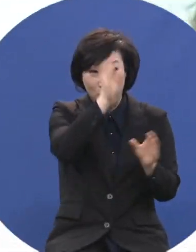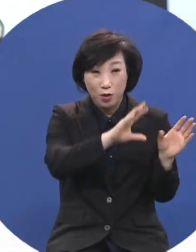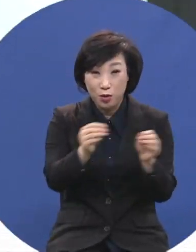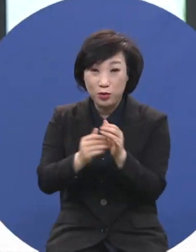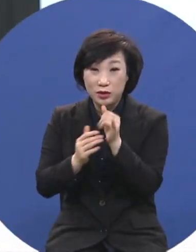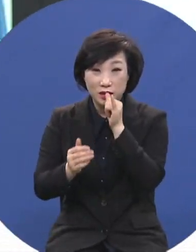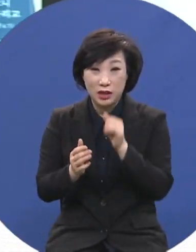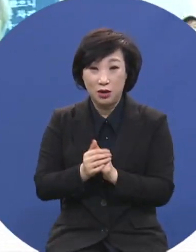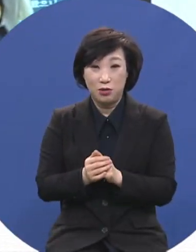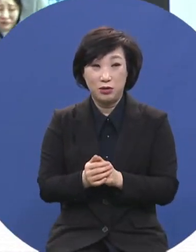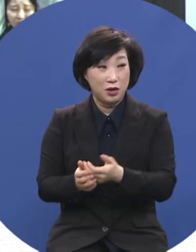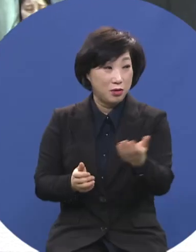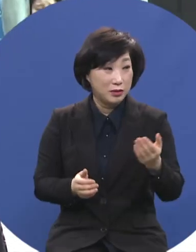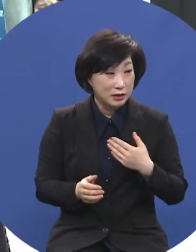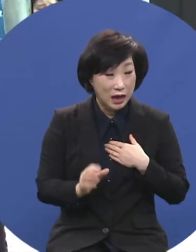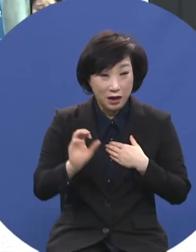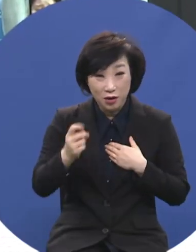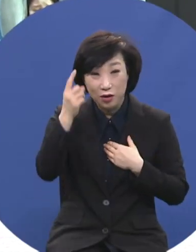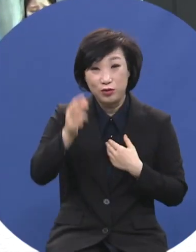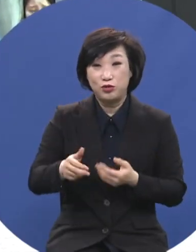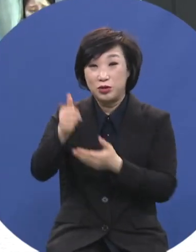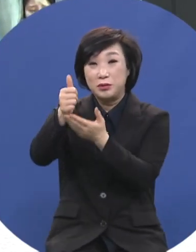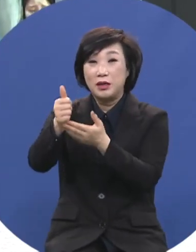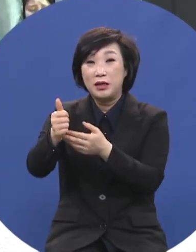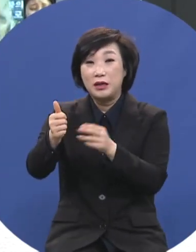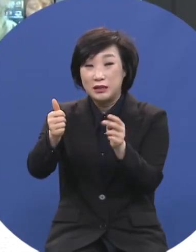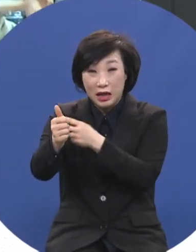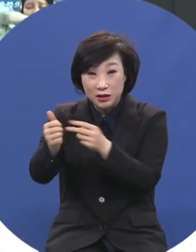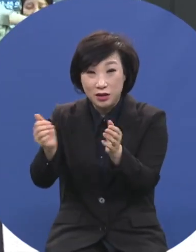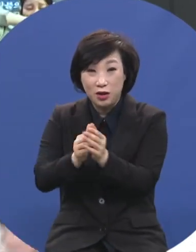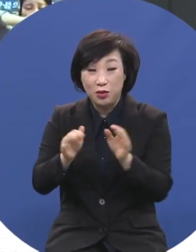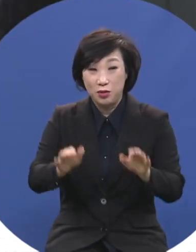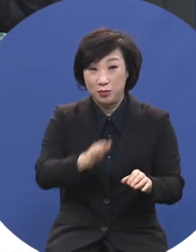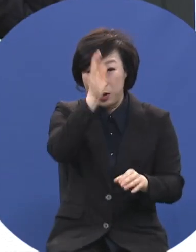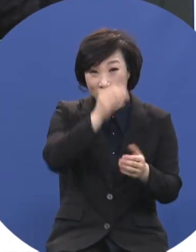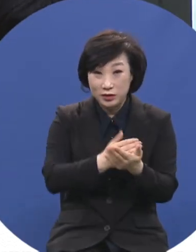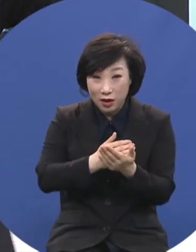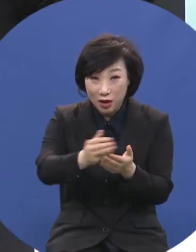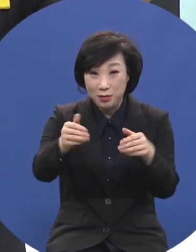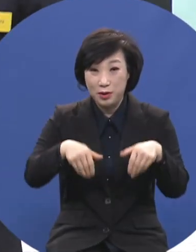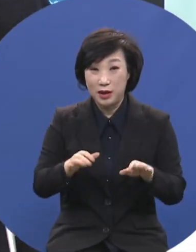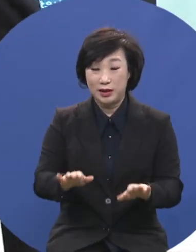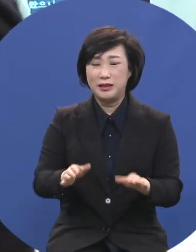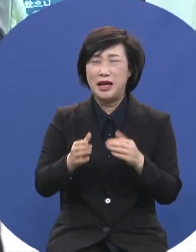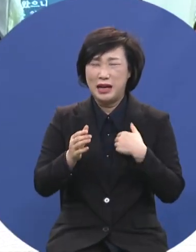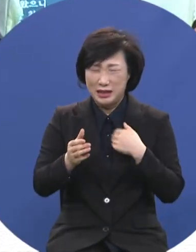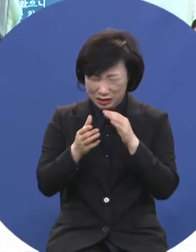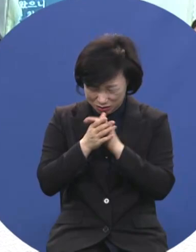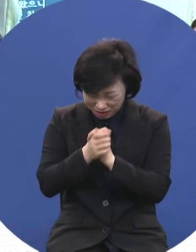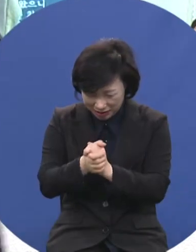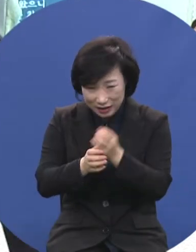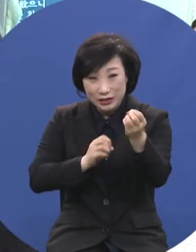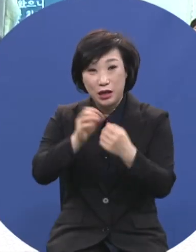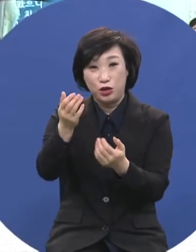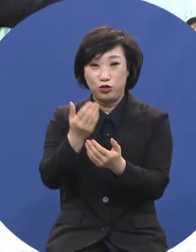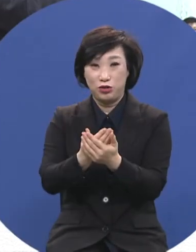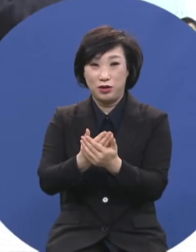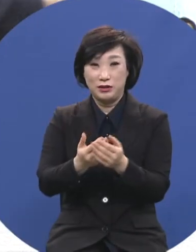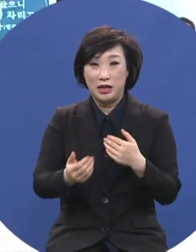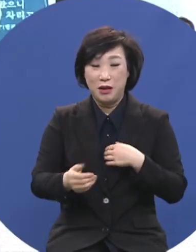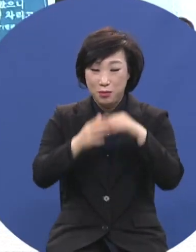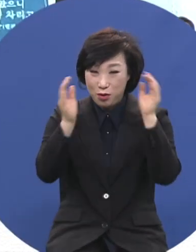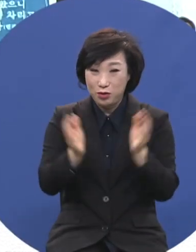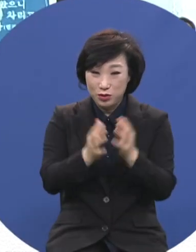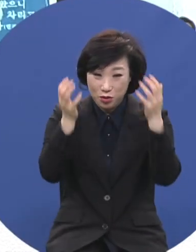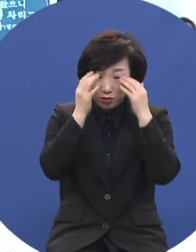했습니다. 나 때문에 맞았습니다. 오늘 질병은 떠나가야 합니다. 내가 구하오니 응답하옵소서. 내가 모든